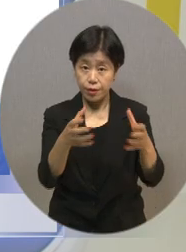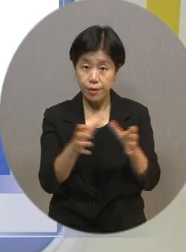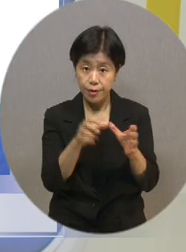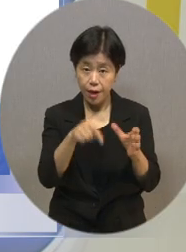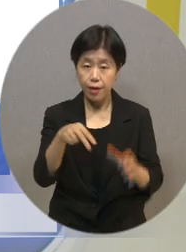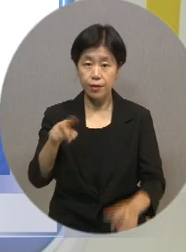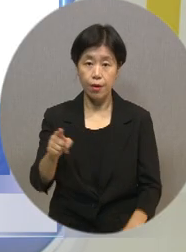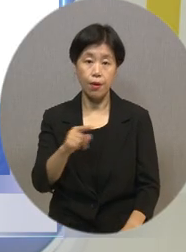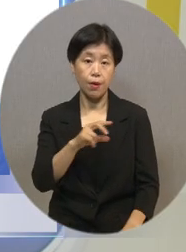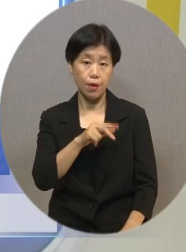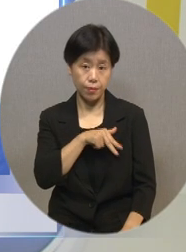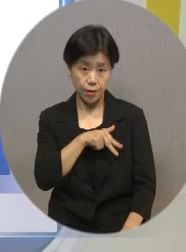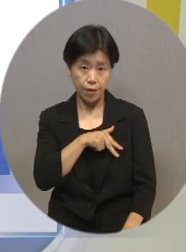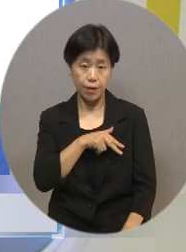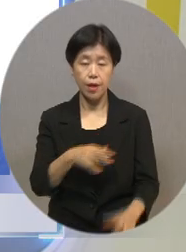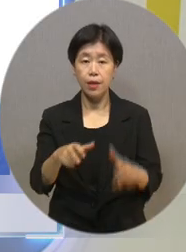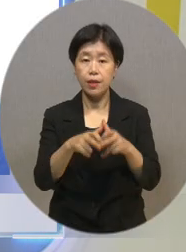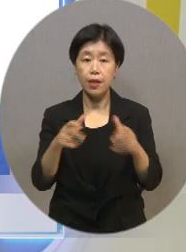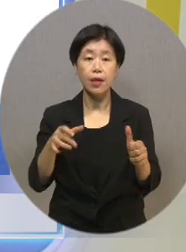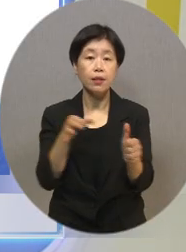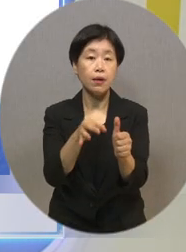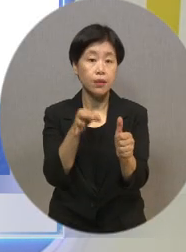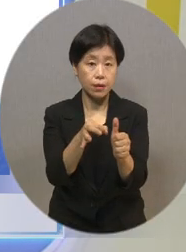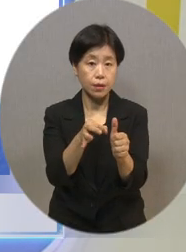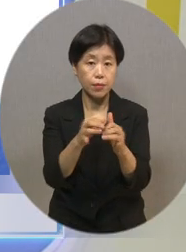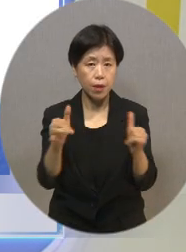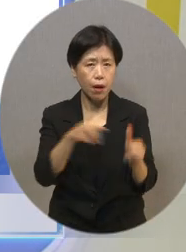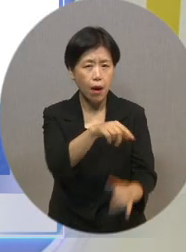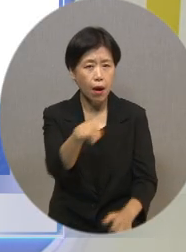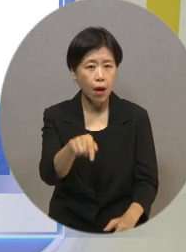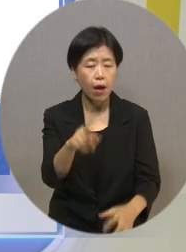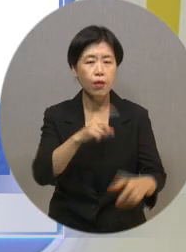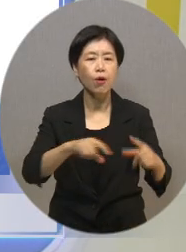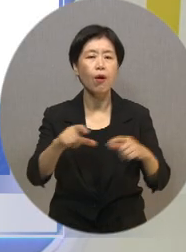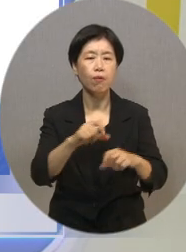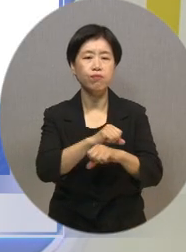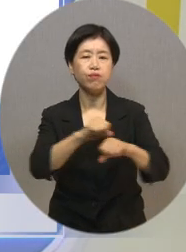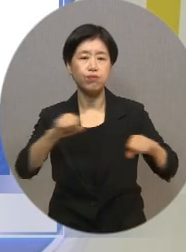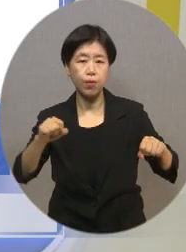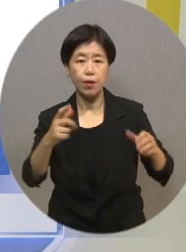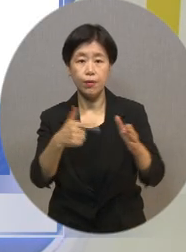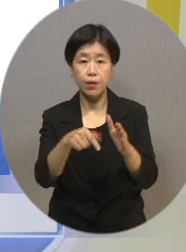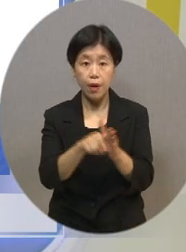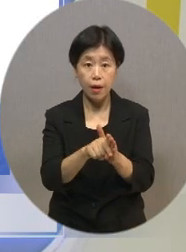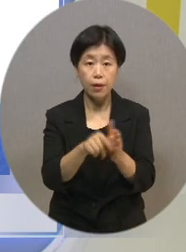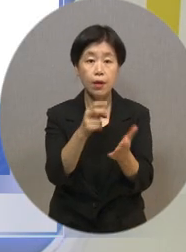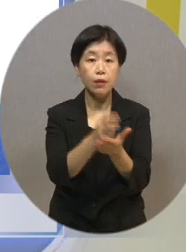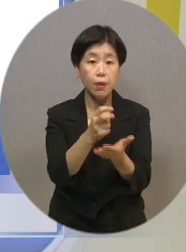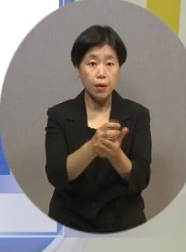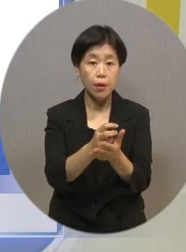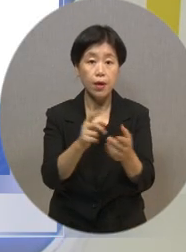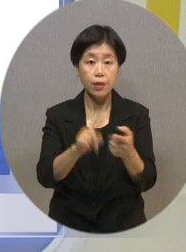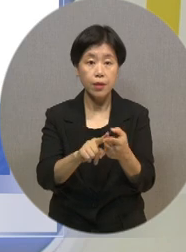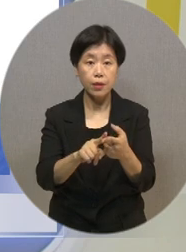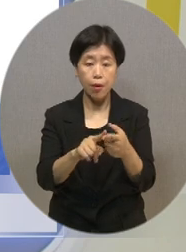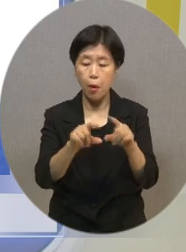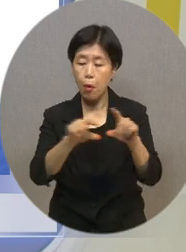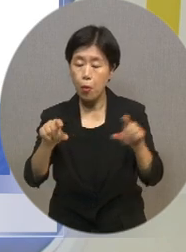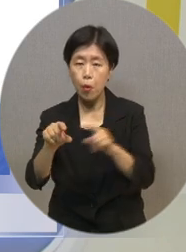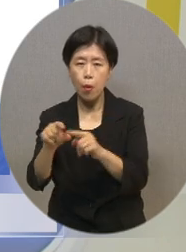서미아 의원은 장애인 연금 지급 대상자의 범위 를 확대하는이 장애인 연금법 일부 개정법률안을